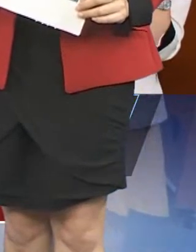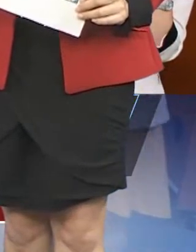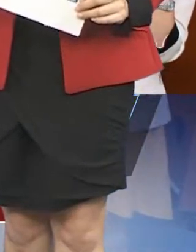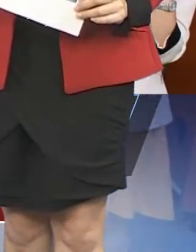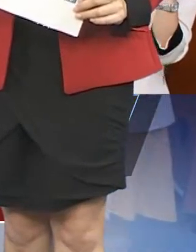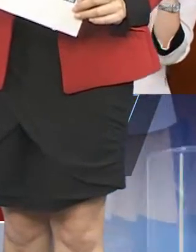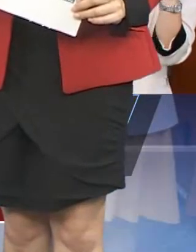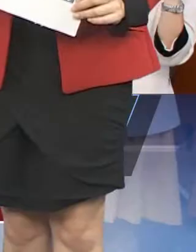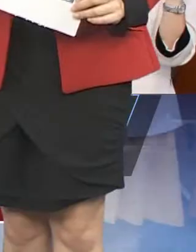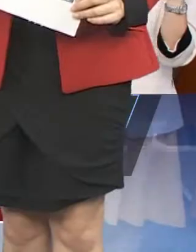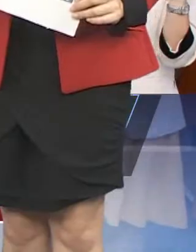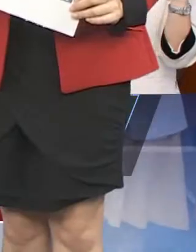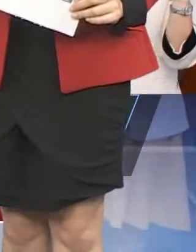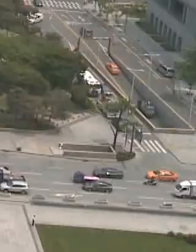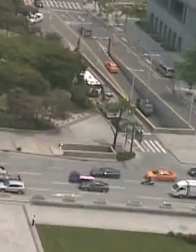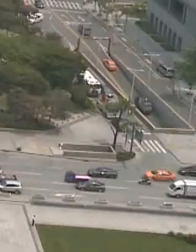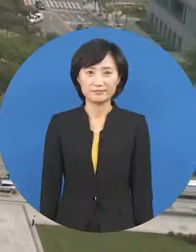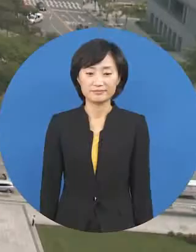교육과정에 참가했습니다.